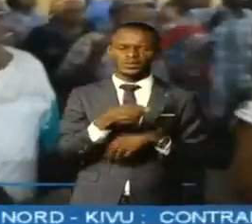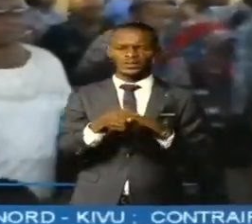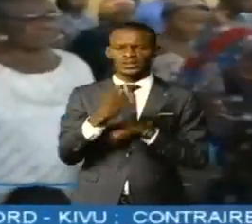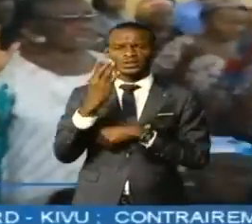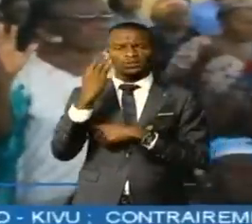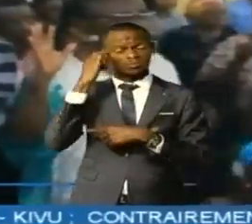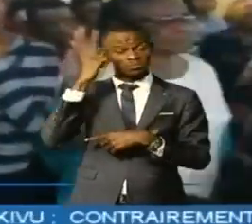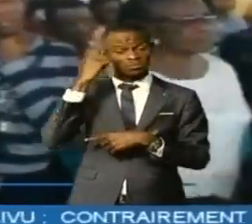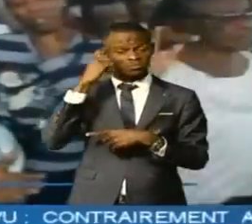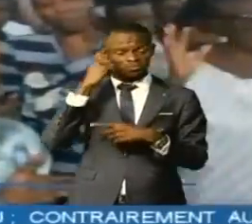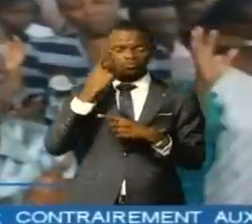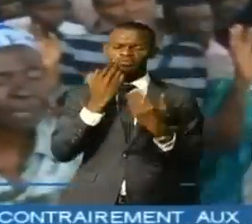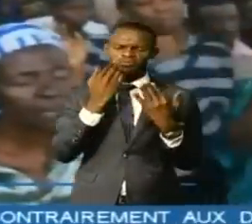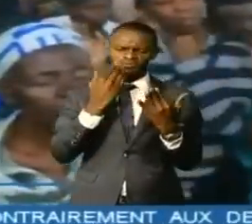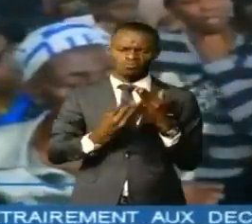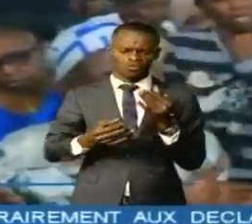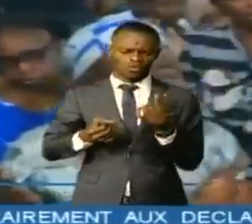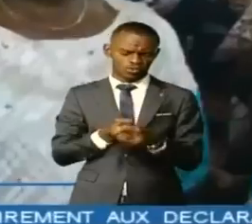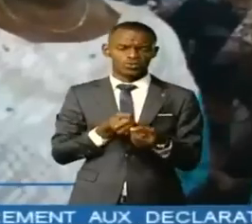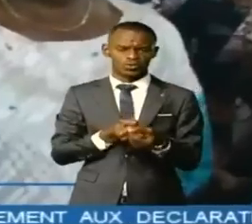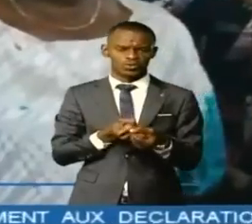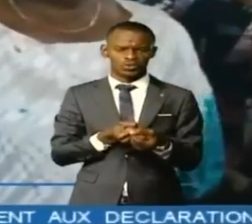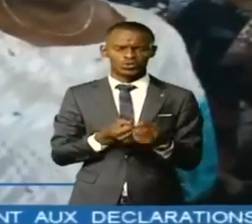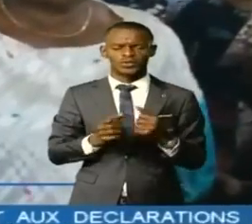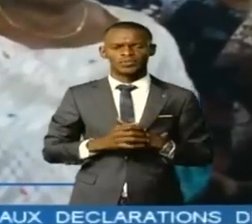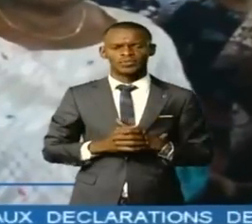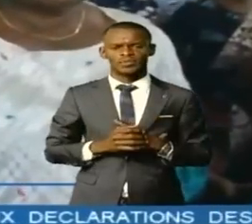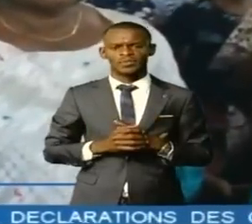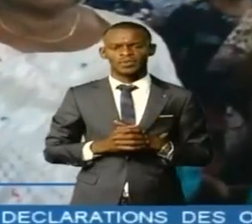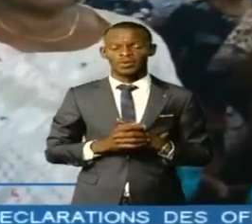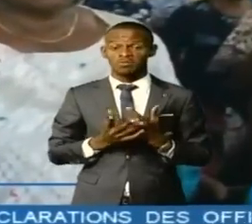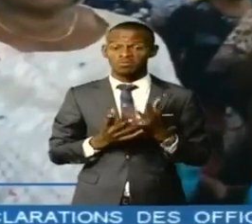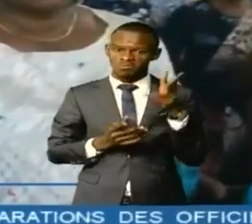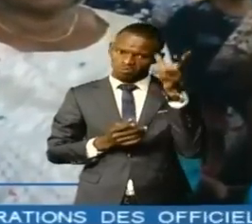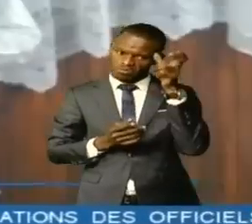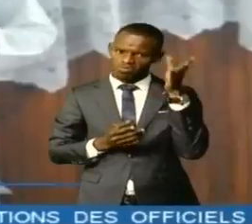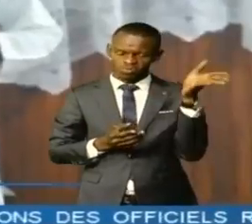toujours le cas de Michel, Archange, Job et